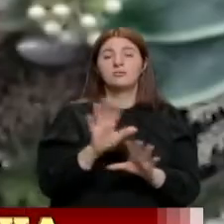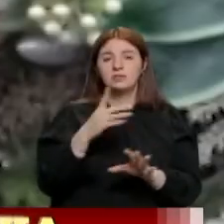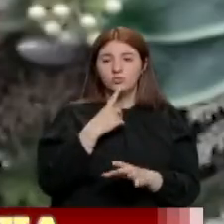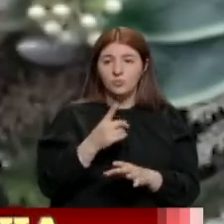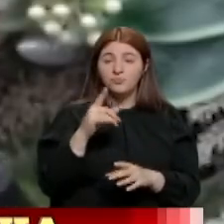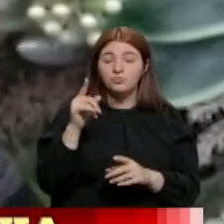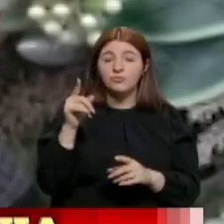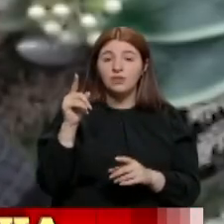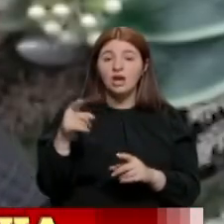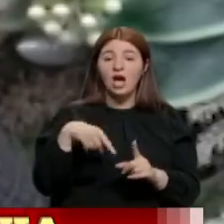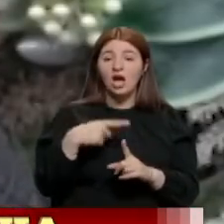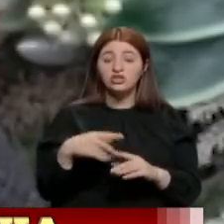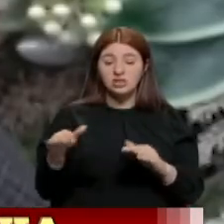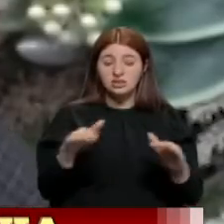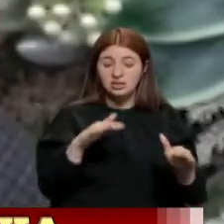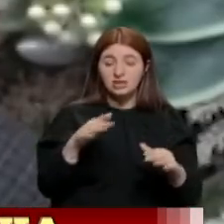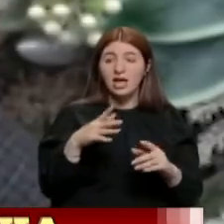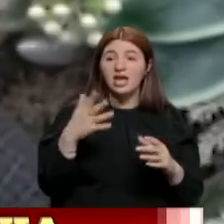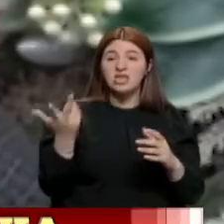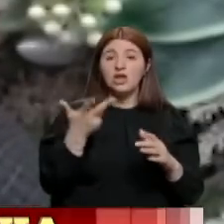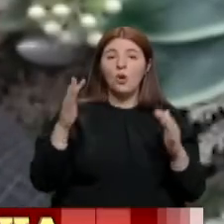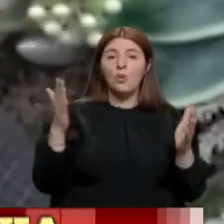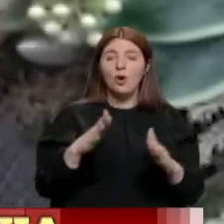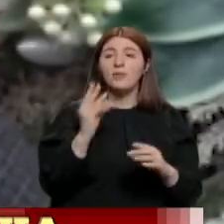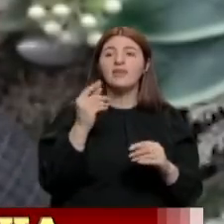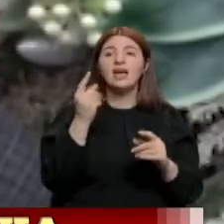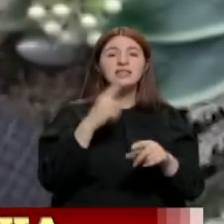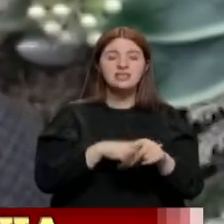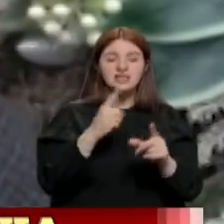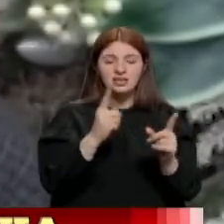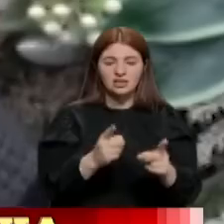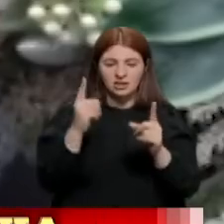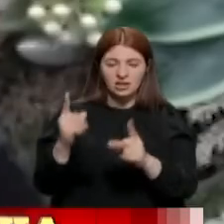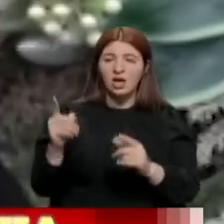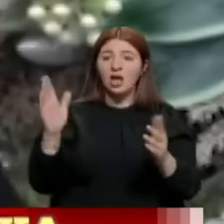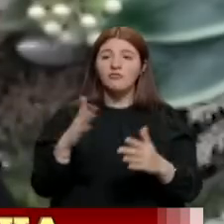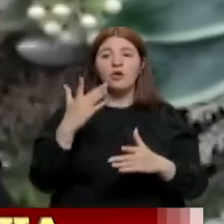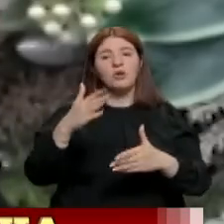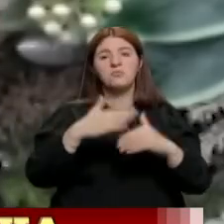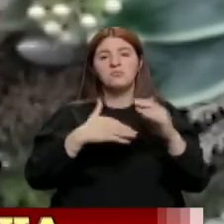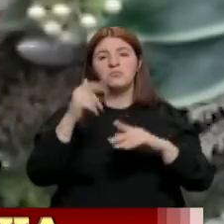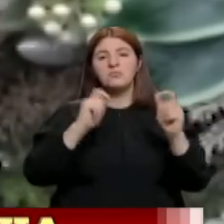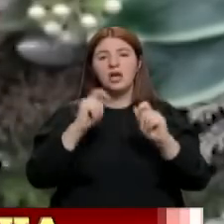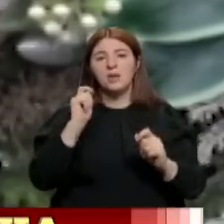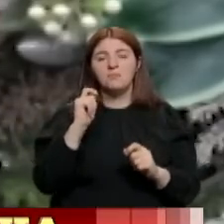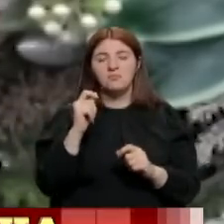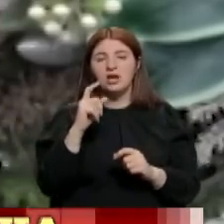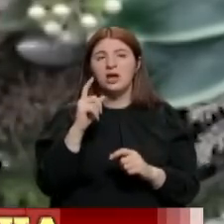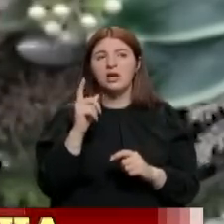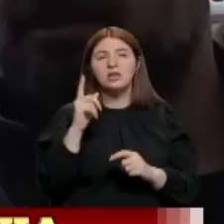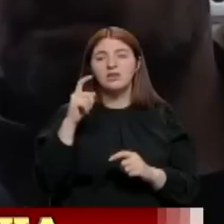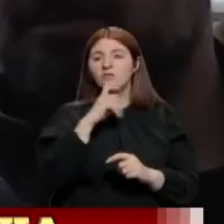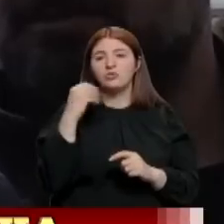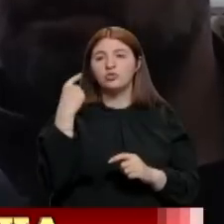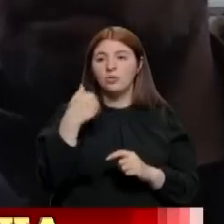Artçı depremlerin şiddeti azalmadan ve periyodu azalmadan betona ve bina yapmanın yanlış olduğunu söylüyorum